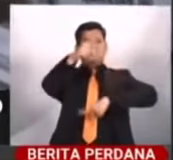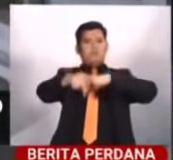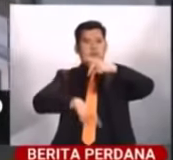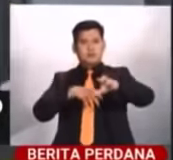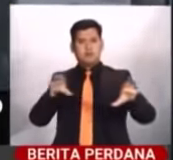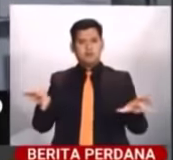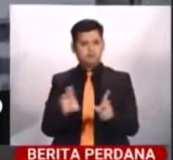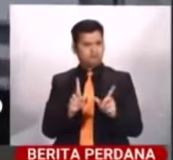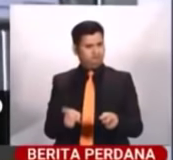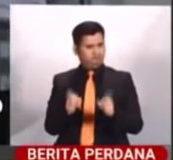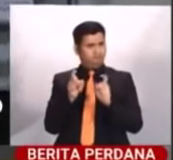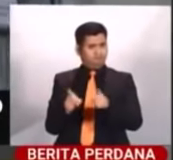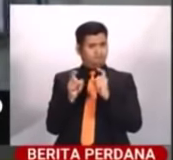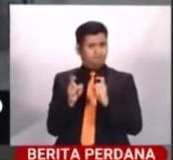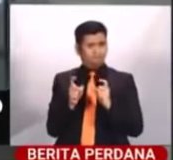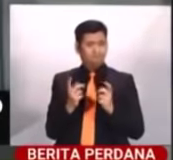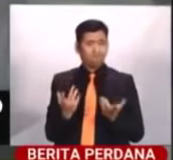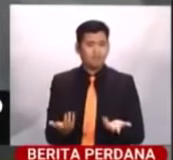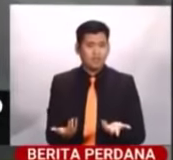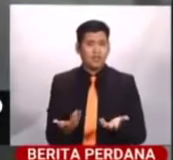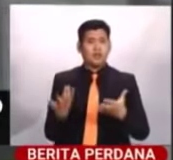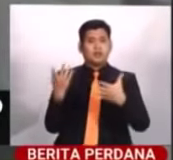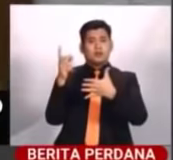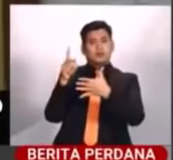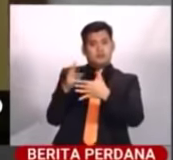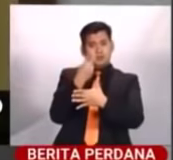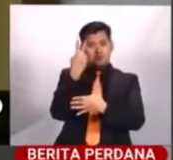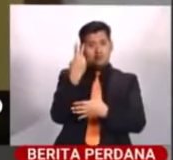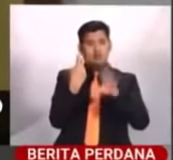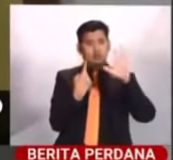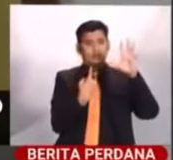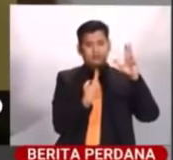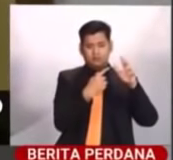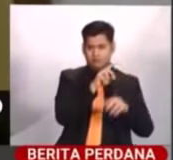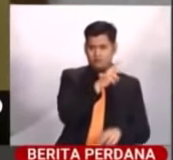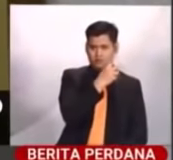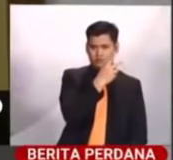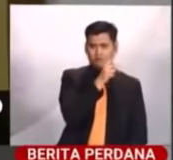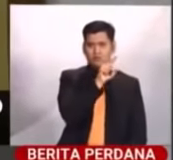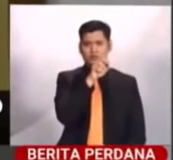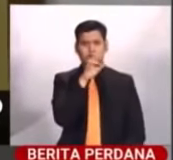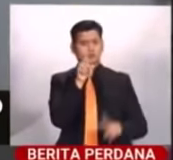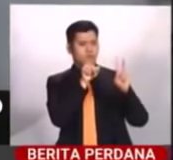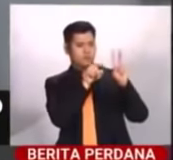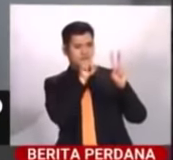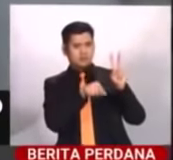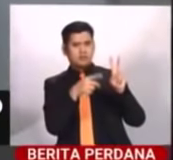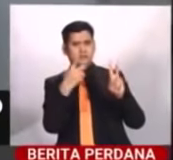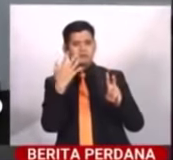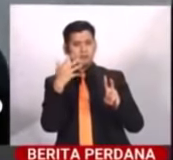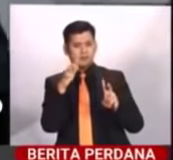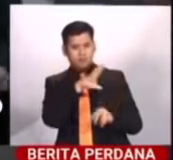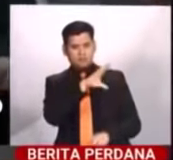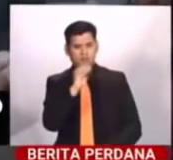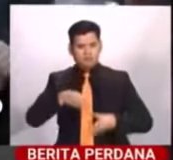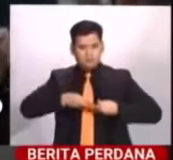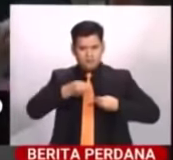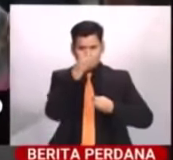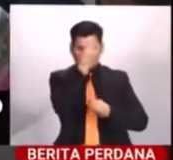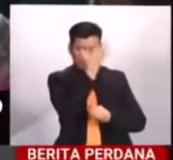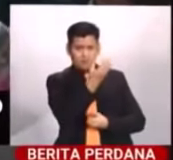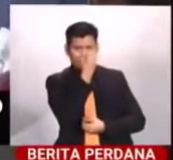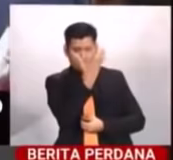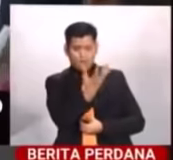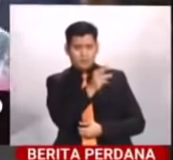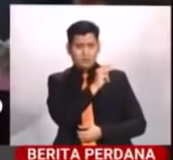dibuat tergesa-gesa. Pada Disember 2015 dan Jun 2016, Datuk Sri Najib memberi memo dua kali kepada